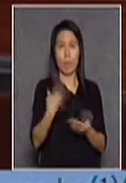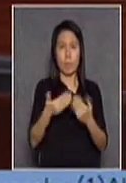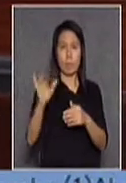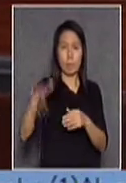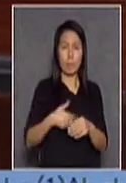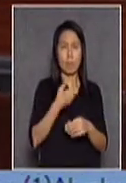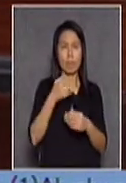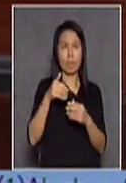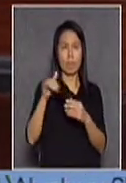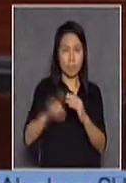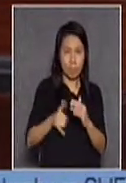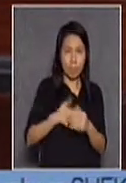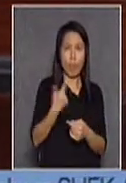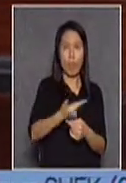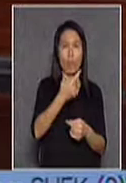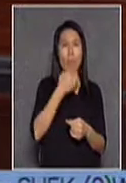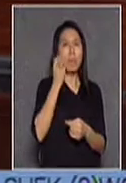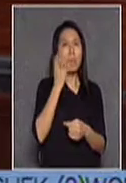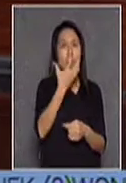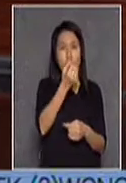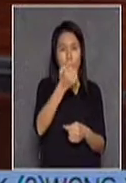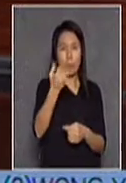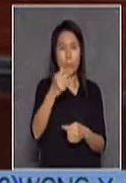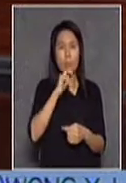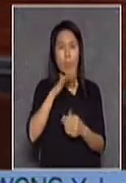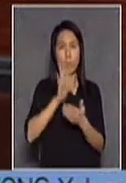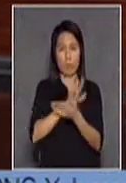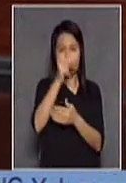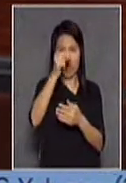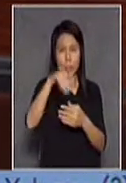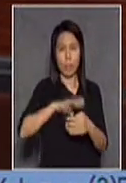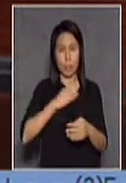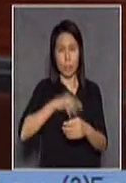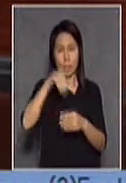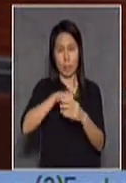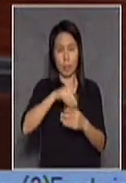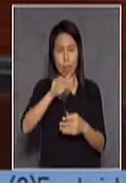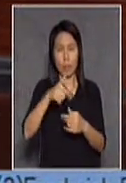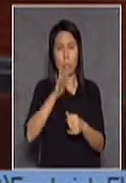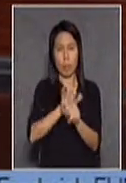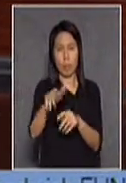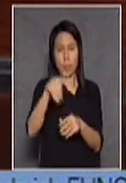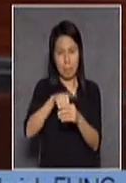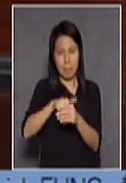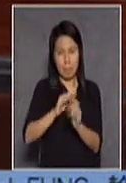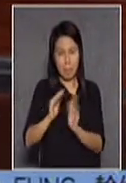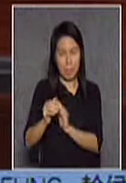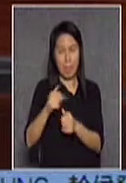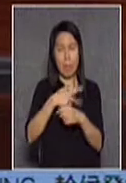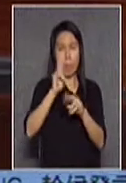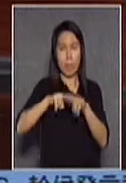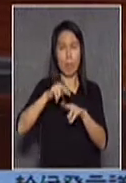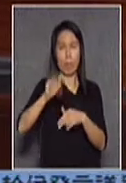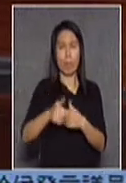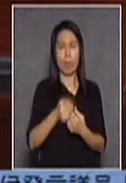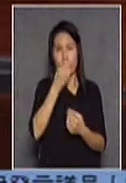50、60歲那些呢，他97年就可以投票呢，這個可能是中票一種的做法。但是這個做法呢，是令到香港的社會福利醫